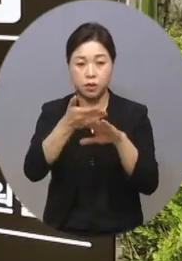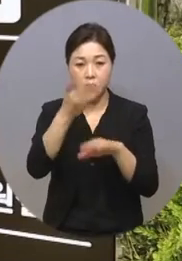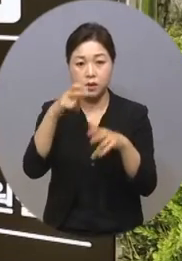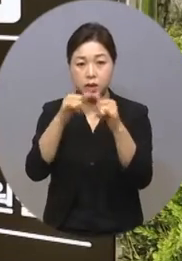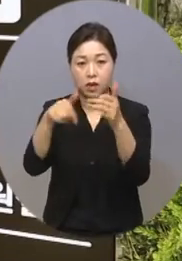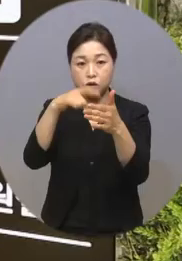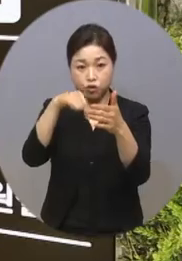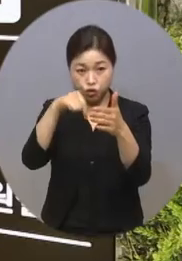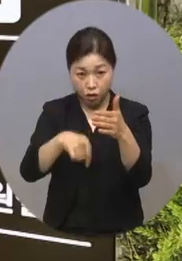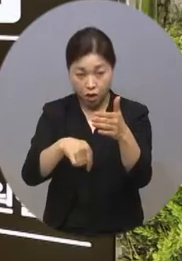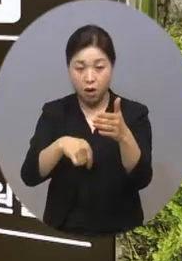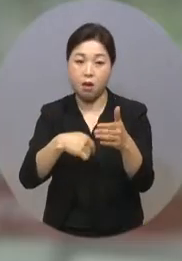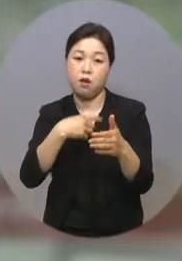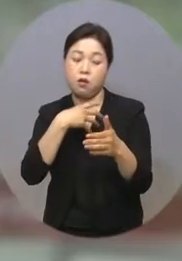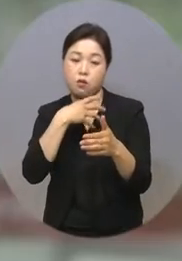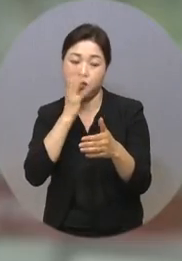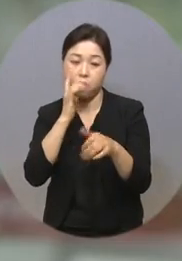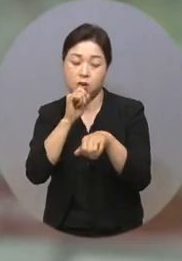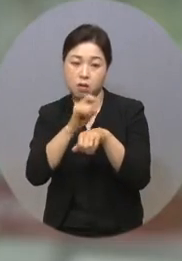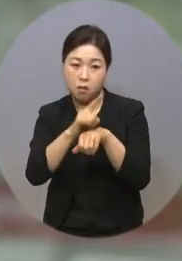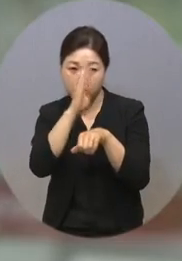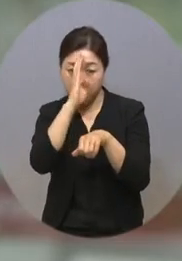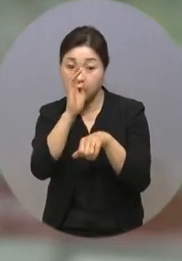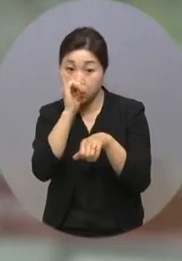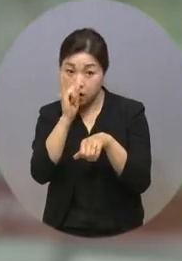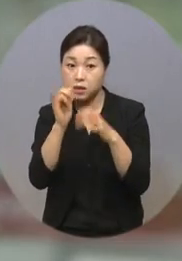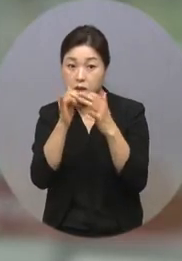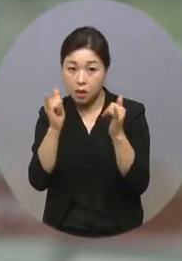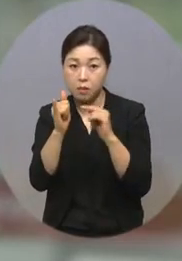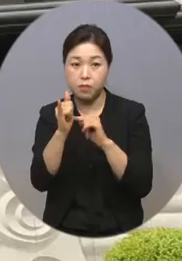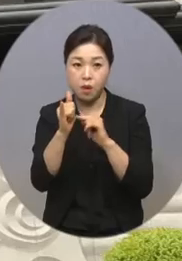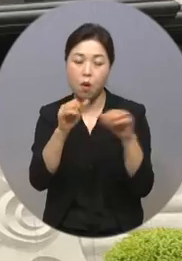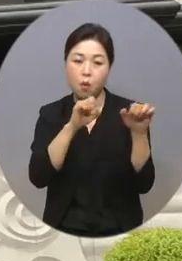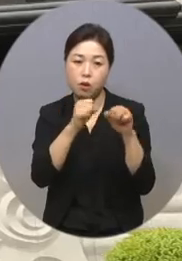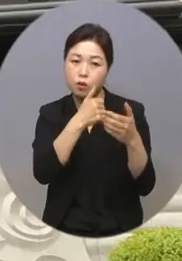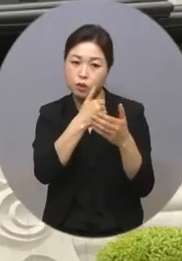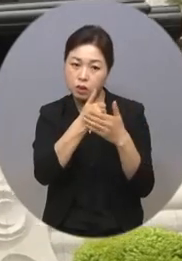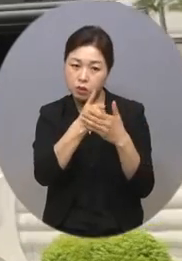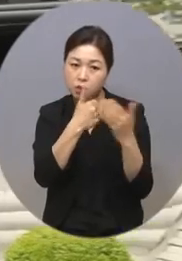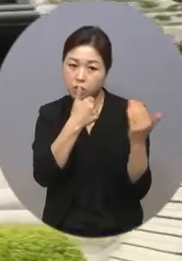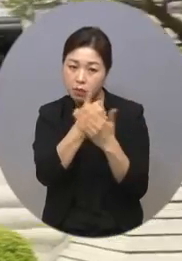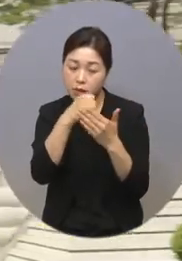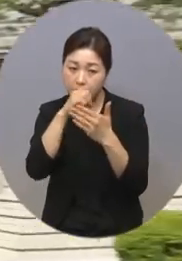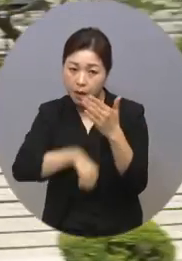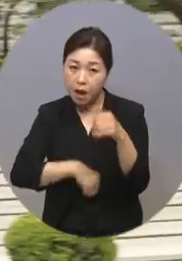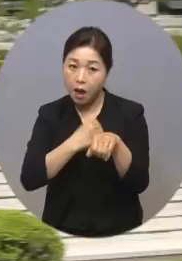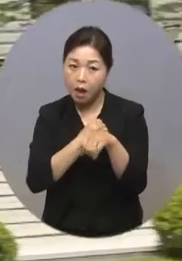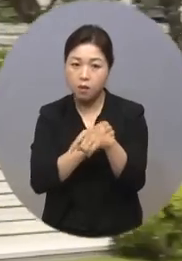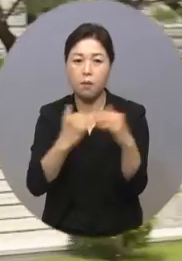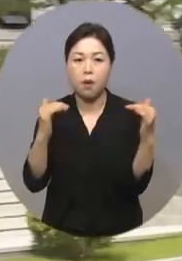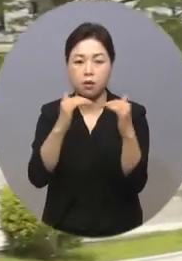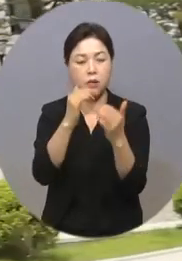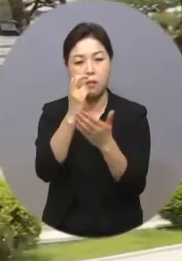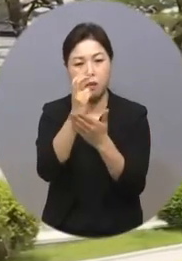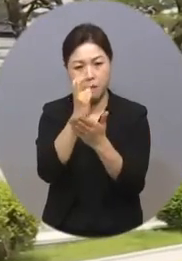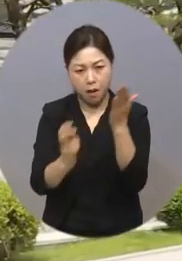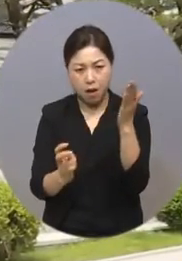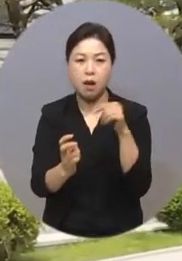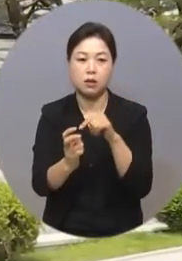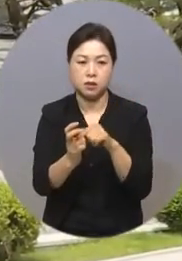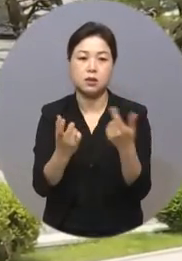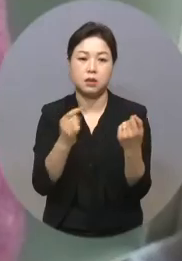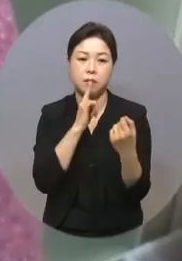질환이 있는 사람이 될 일률적 으로 활동 지원 신청 자격을 제외하는 것은 평등원칙에 위배된다 고 결정한 마